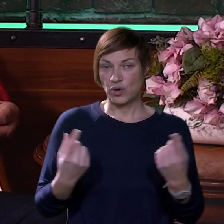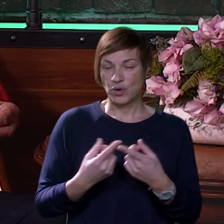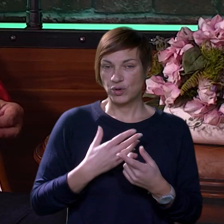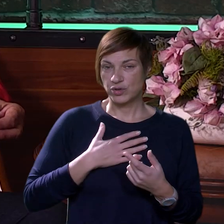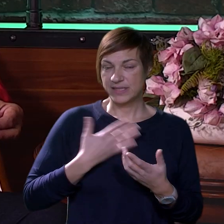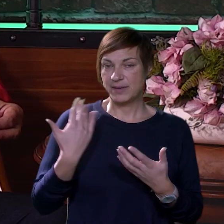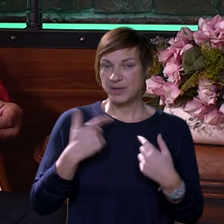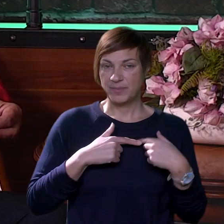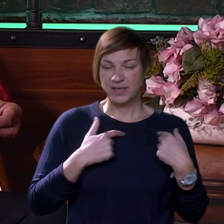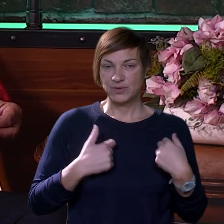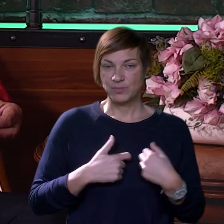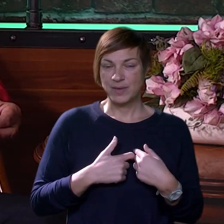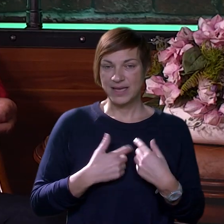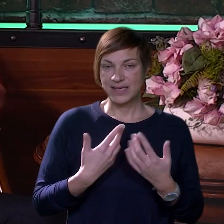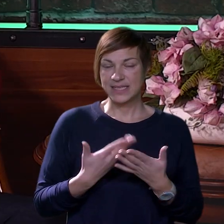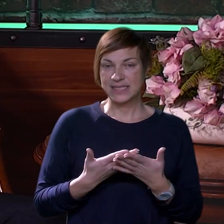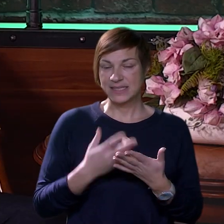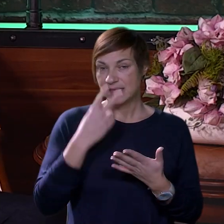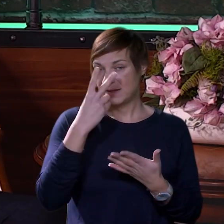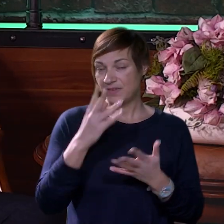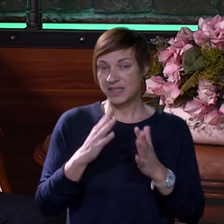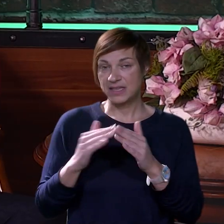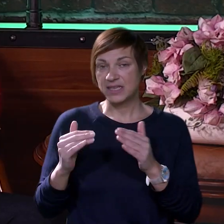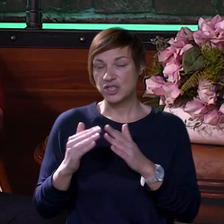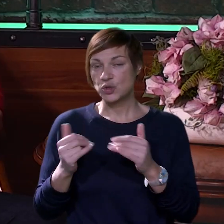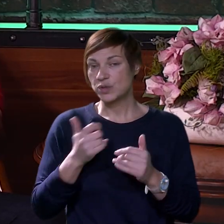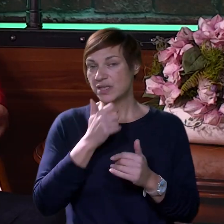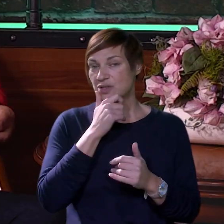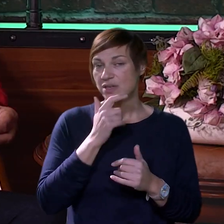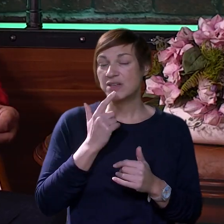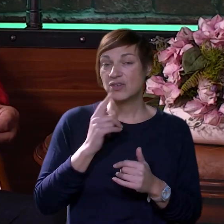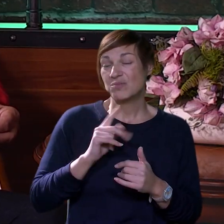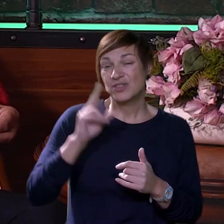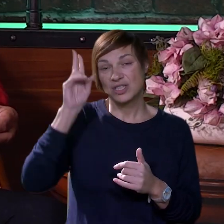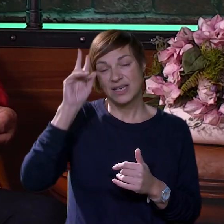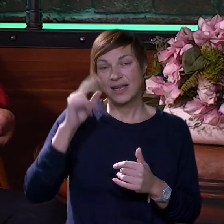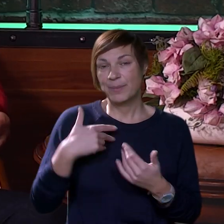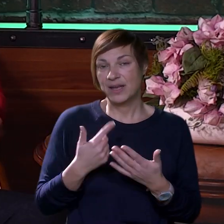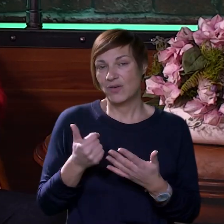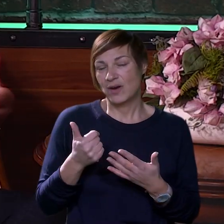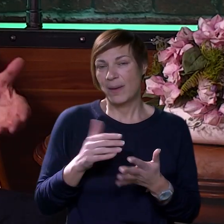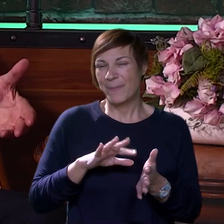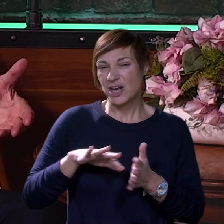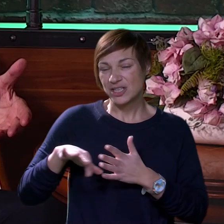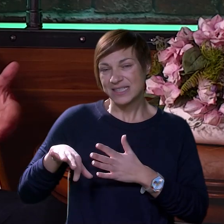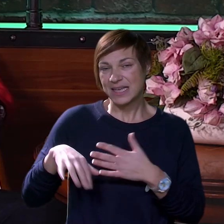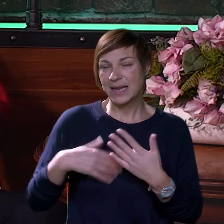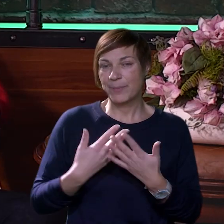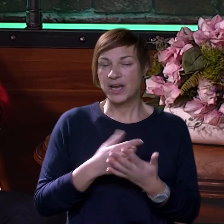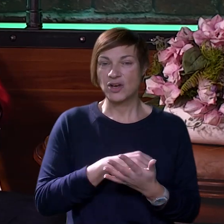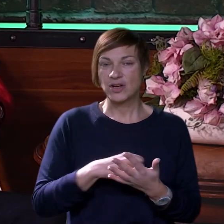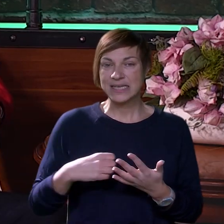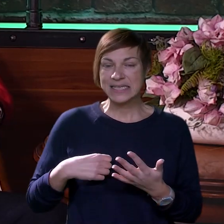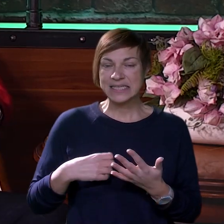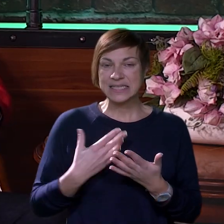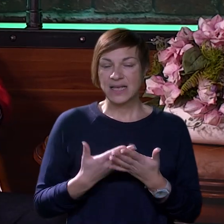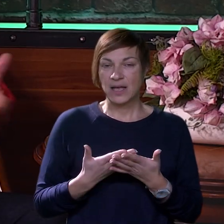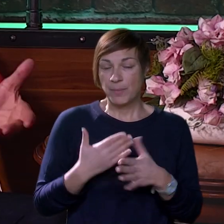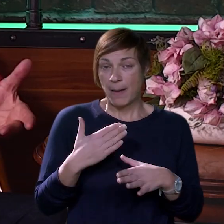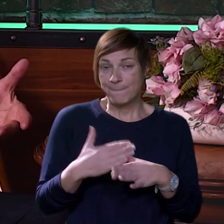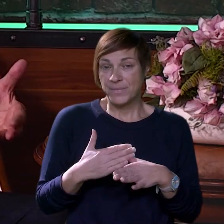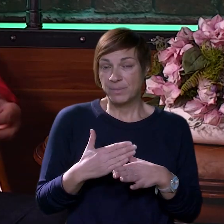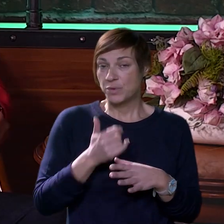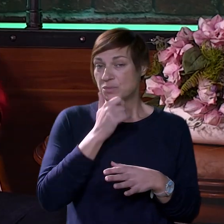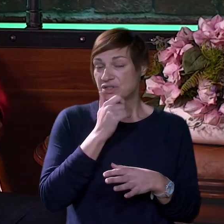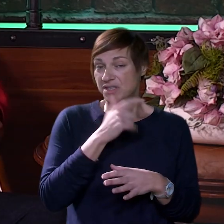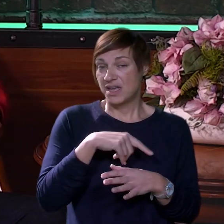oko sebe i biti humanista. Vidite ovdje susjedu staru koja možda nema nikoga ili koja je malo zanemarena ili koja je sama i sve. Pa